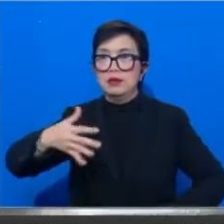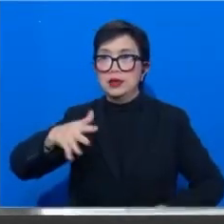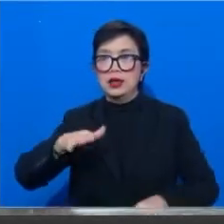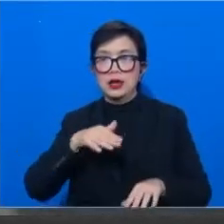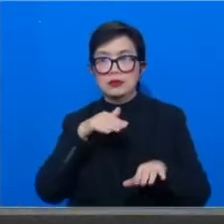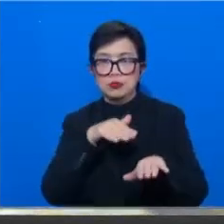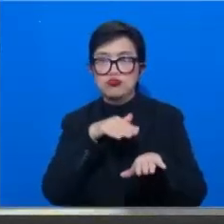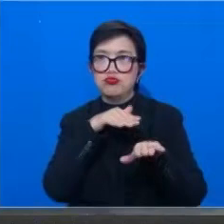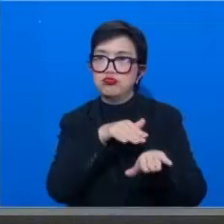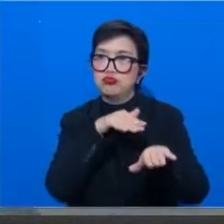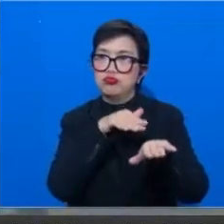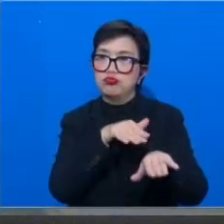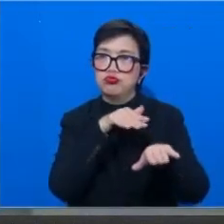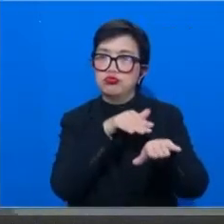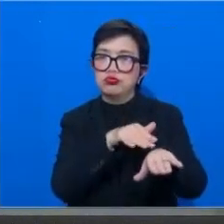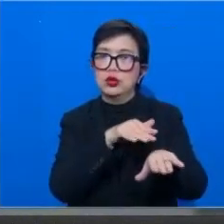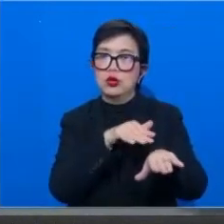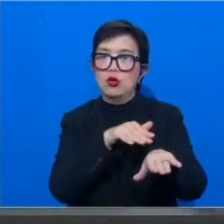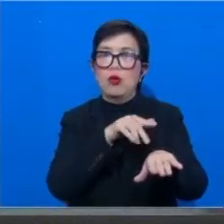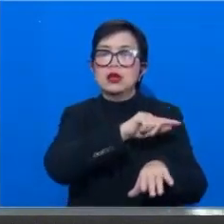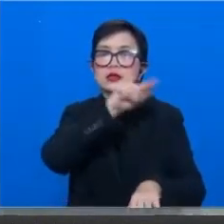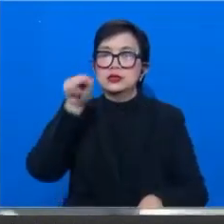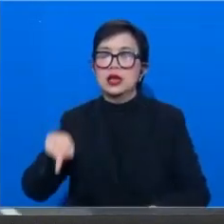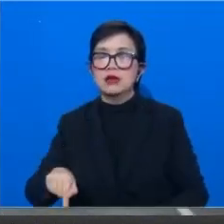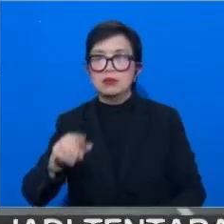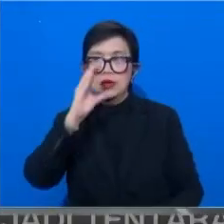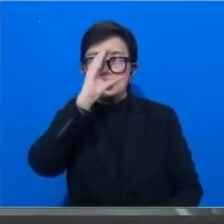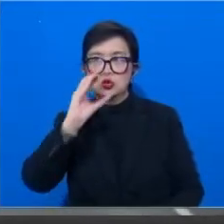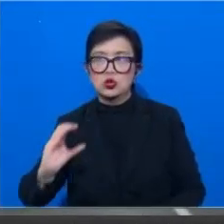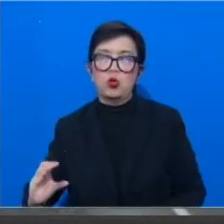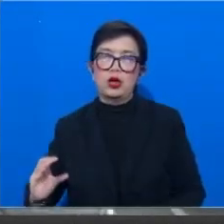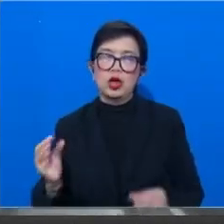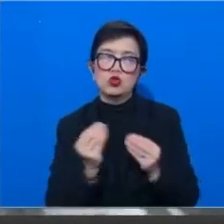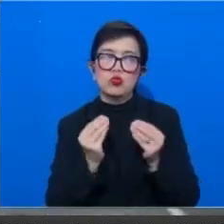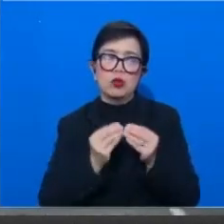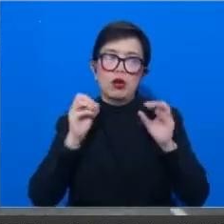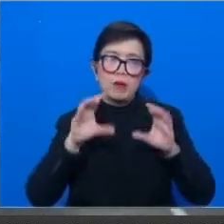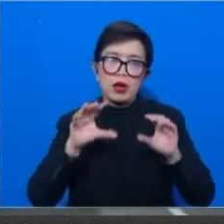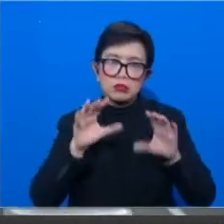ini masih akan terus meningkat hingga sore hari. Tim Liputan CNN Indonesia.